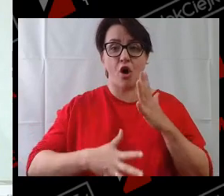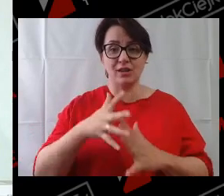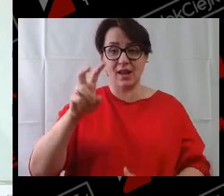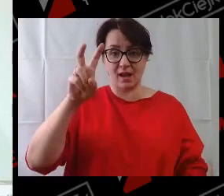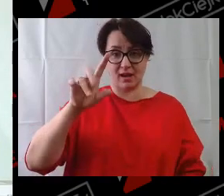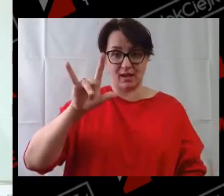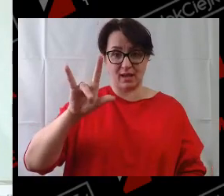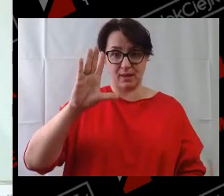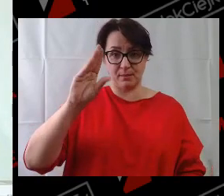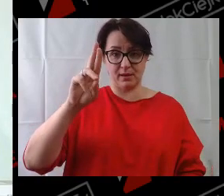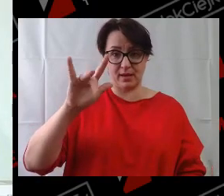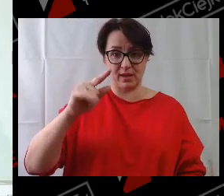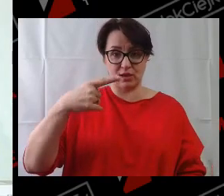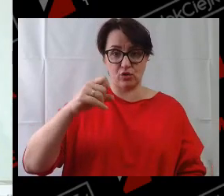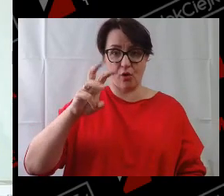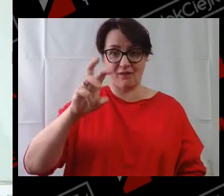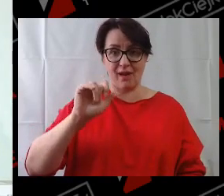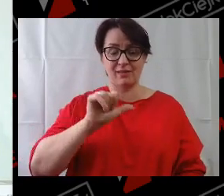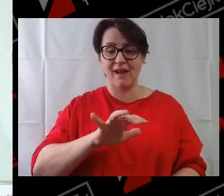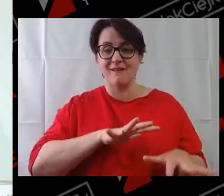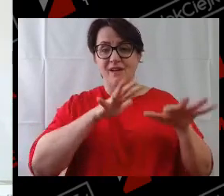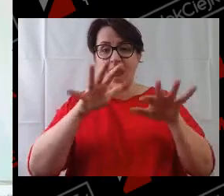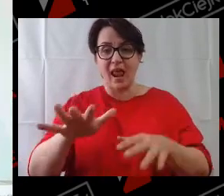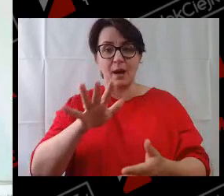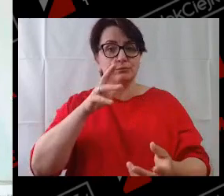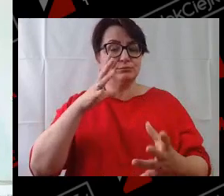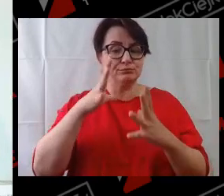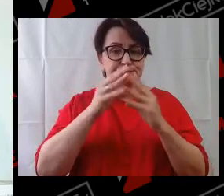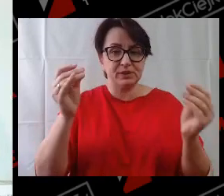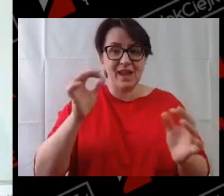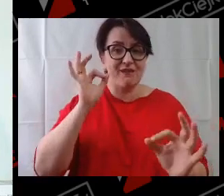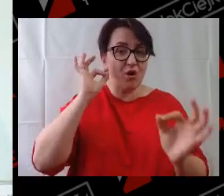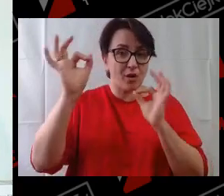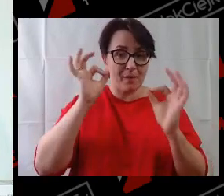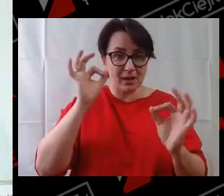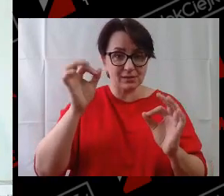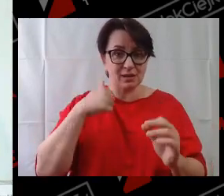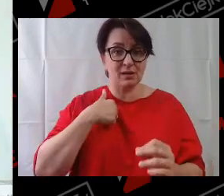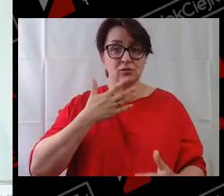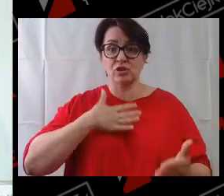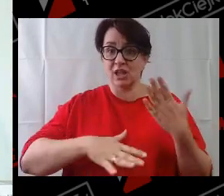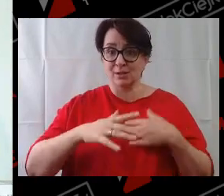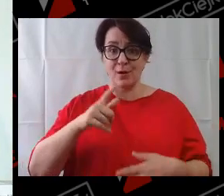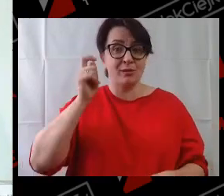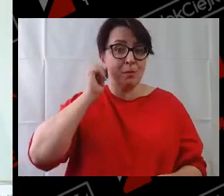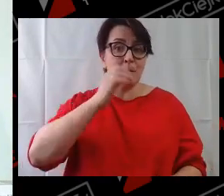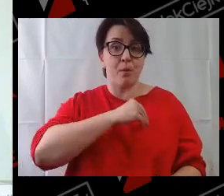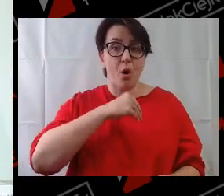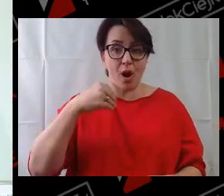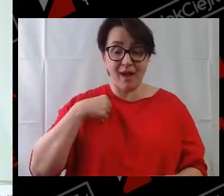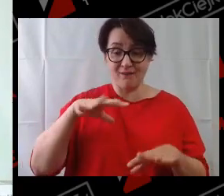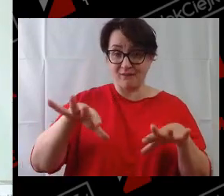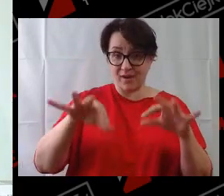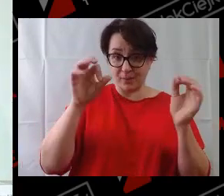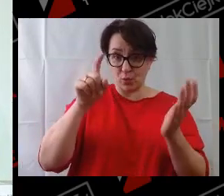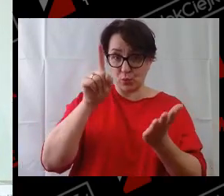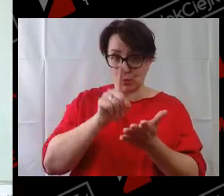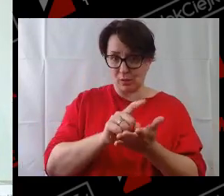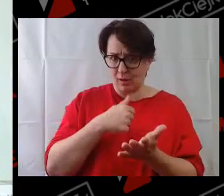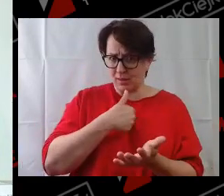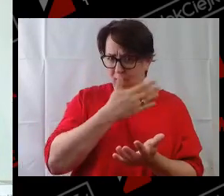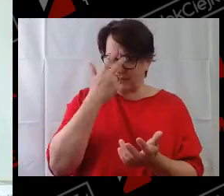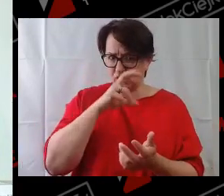bwr-1s informacji której ulegamy Cieszymy się że właśnie Polka została wybrana nie wiem czy pan